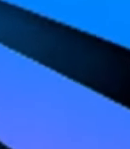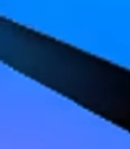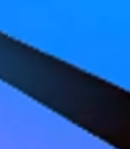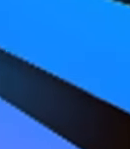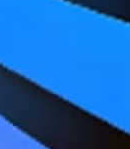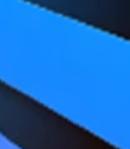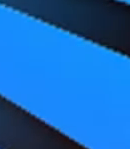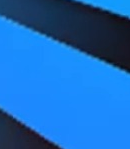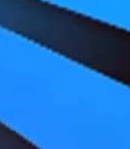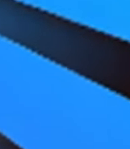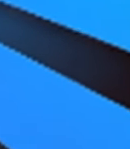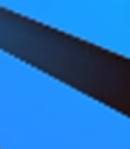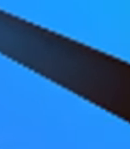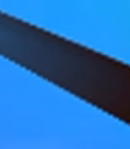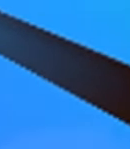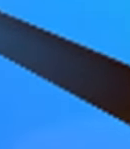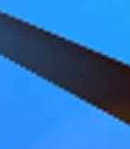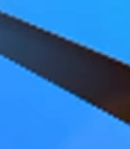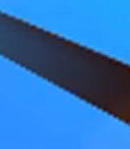kapatid